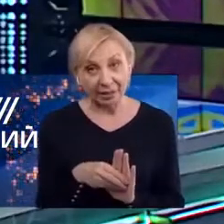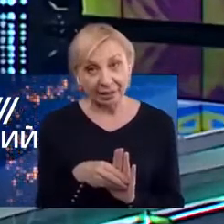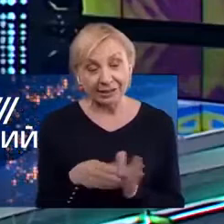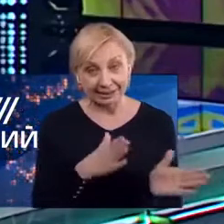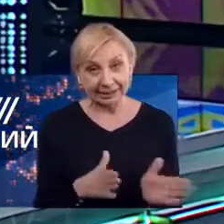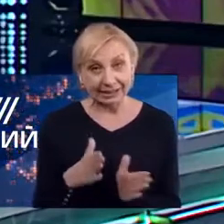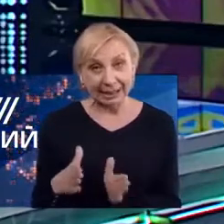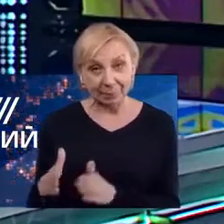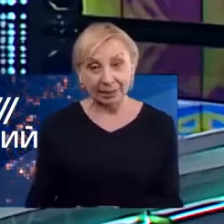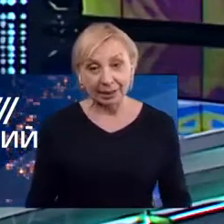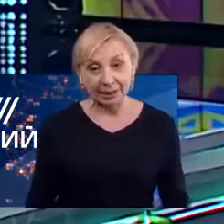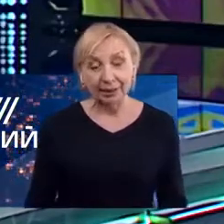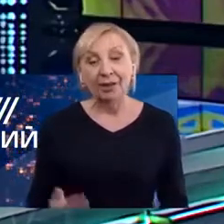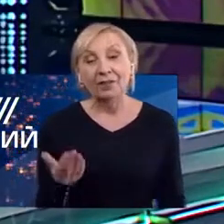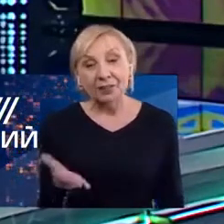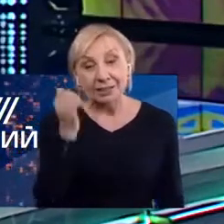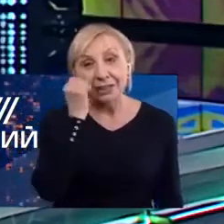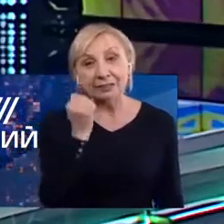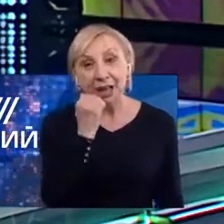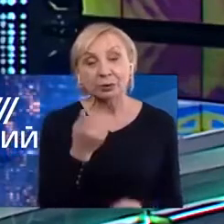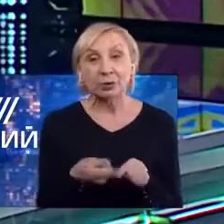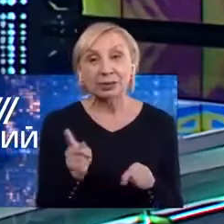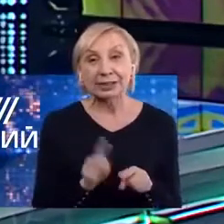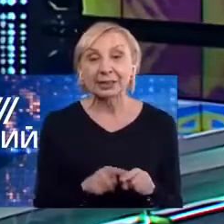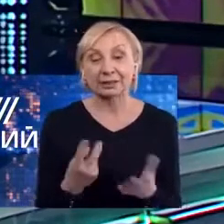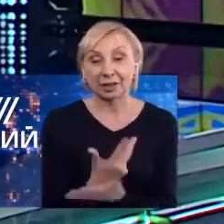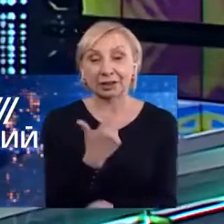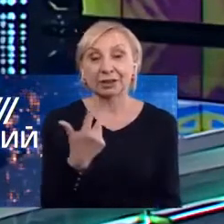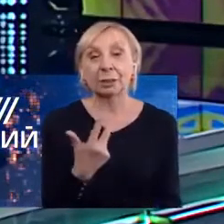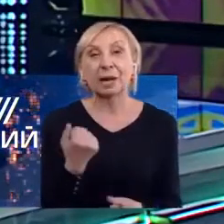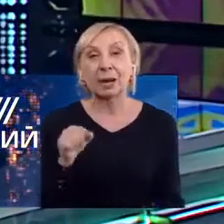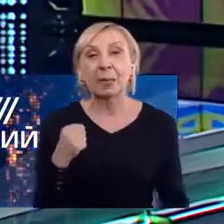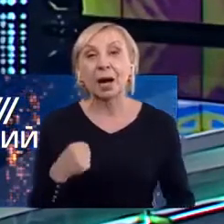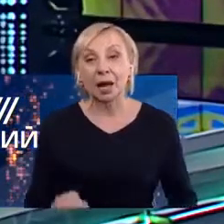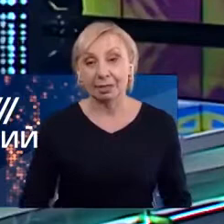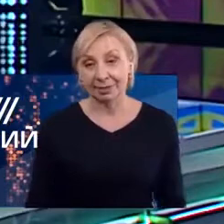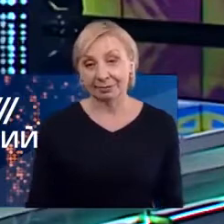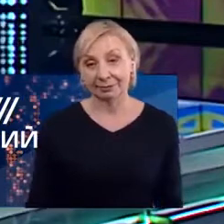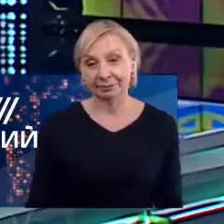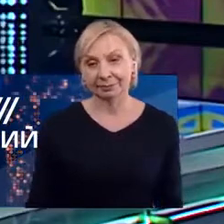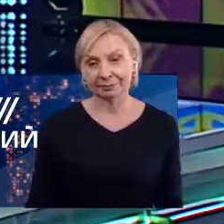корумпованій системі. Так ви ж завдячуєте цій корумпованій системі тричі перемагали. Пане